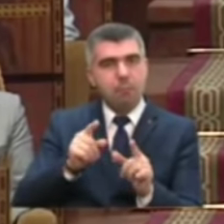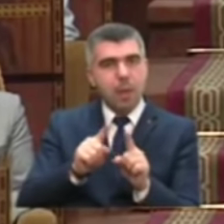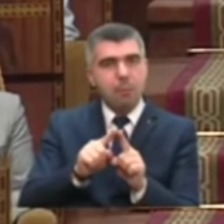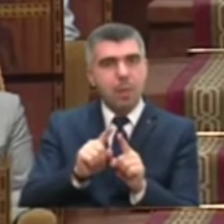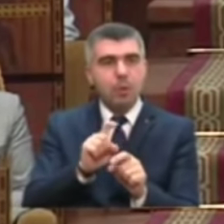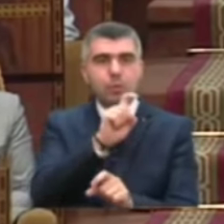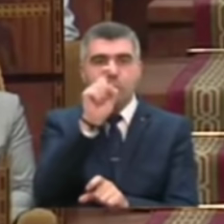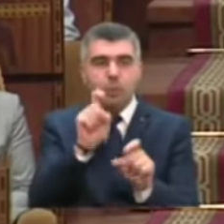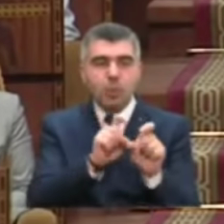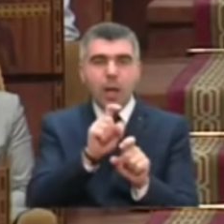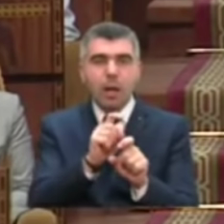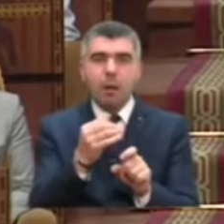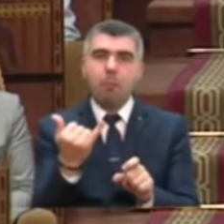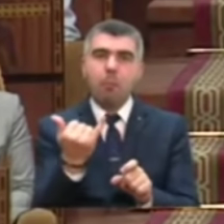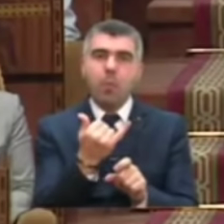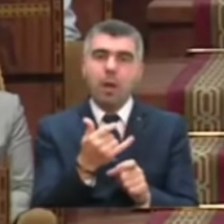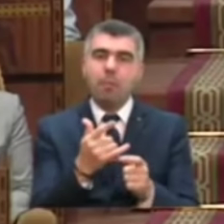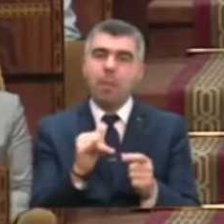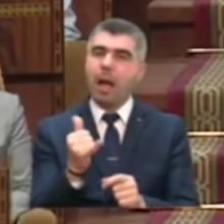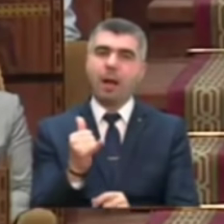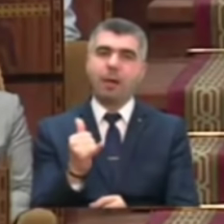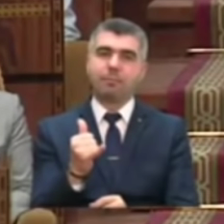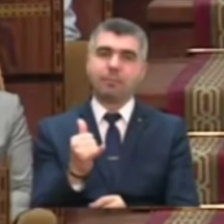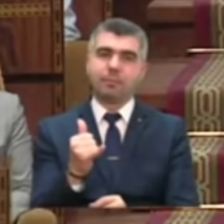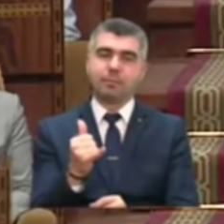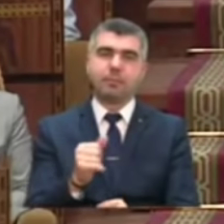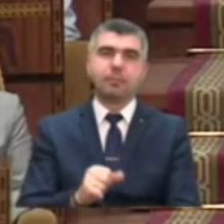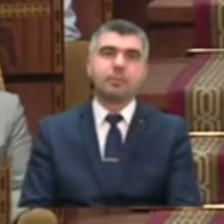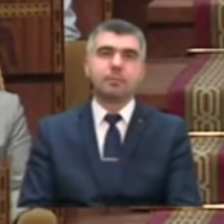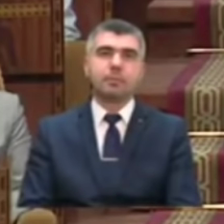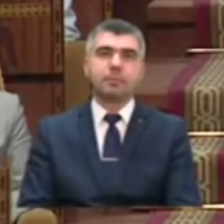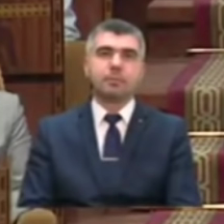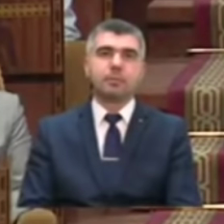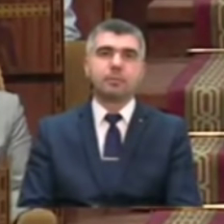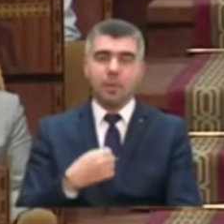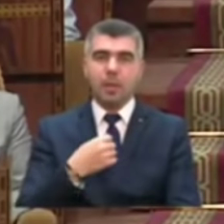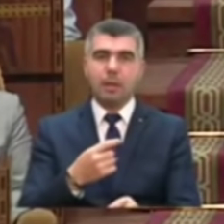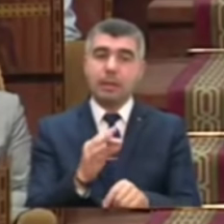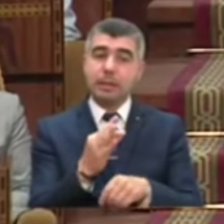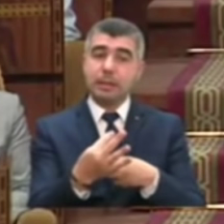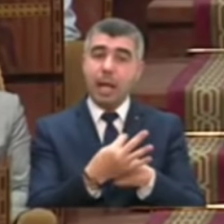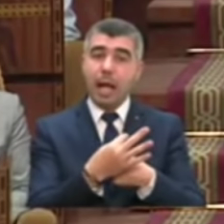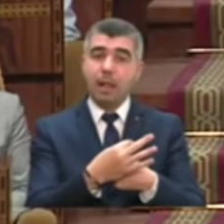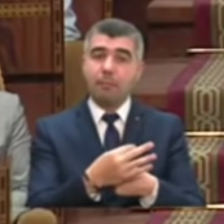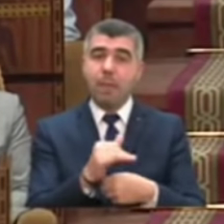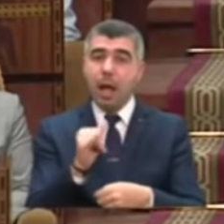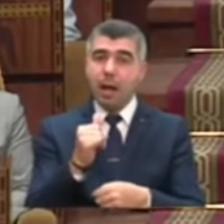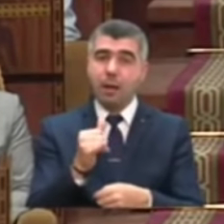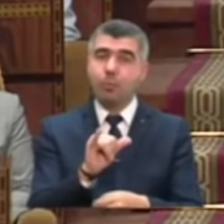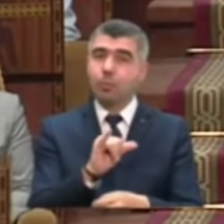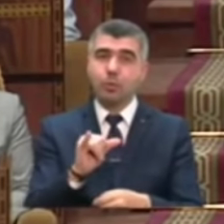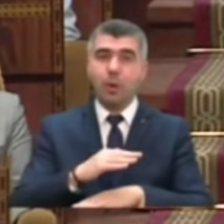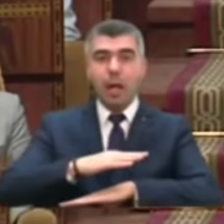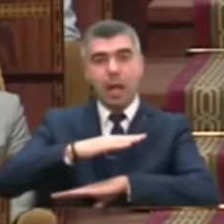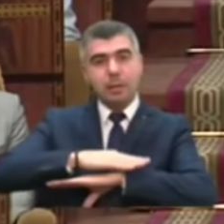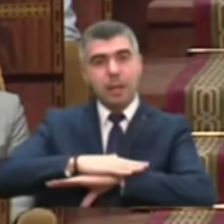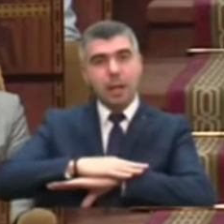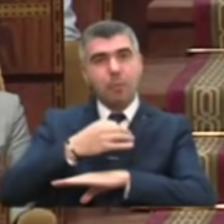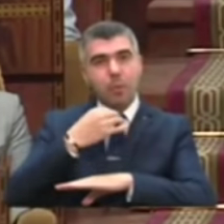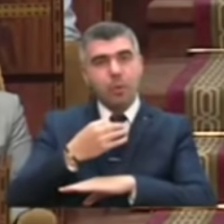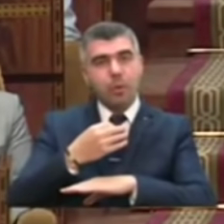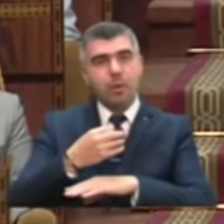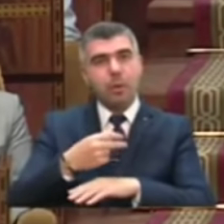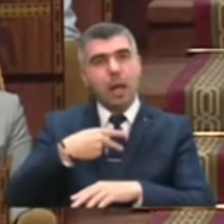المشاكل التي تطرح. فأنا نقول لكم عاد كيفاش تعلمت العربية. ولكن احتراما للقاعة أتحدث